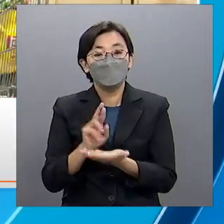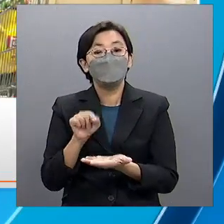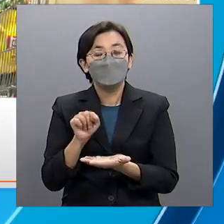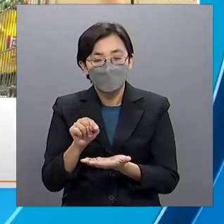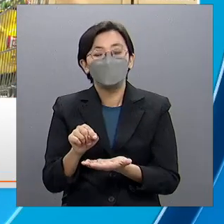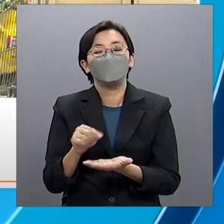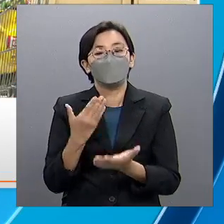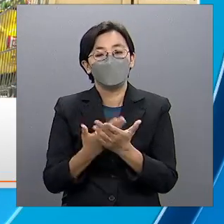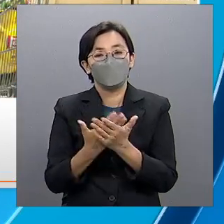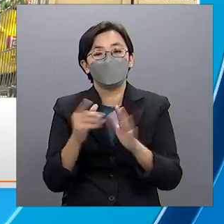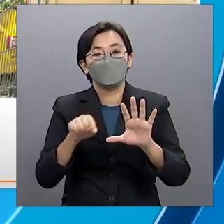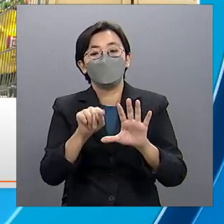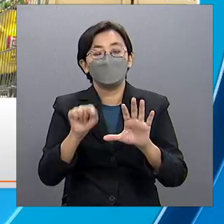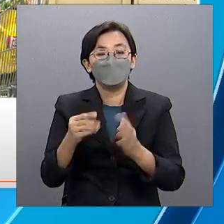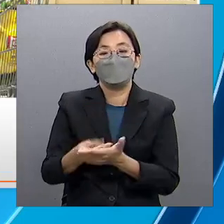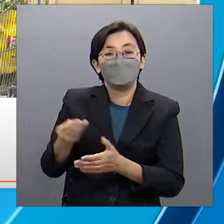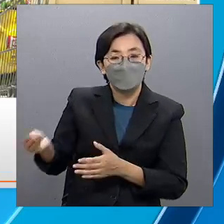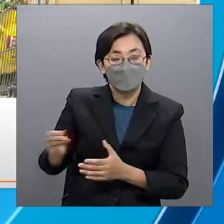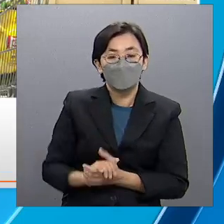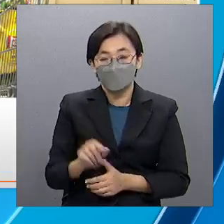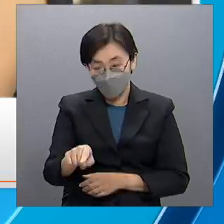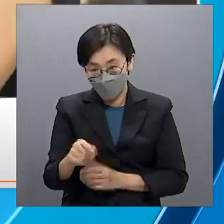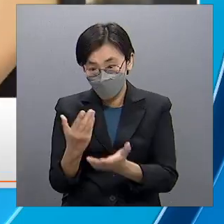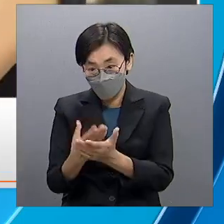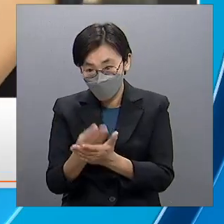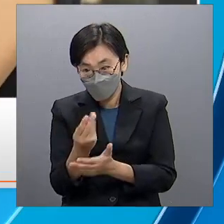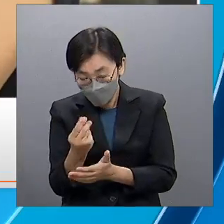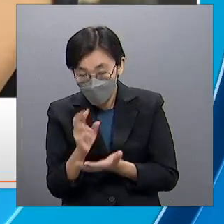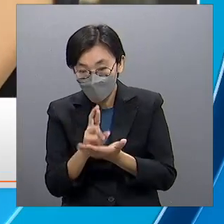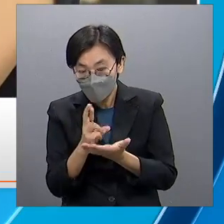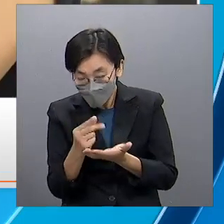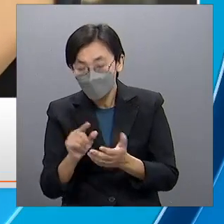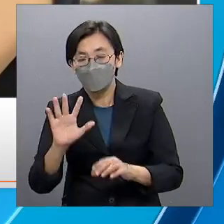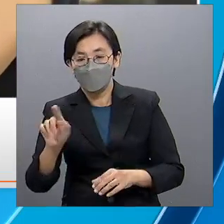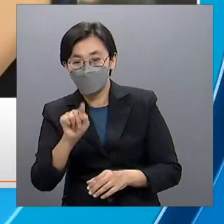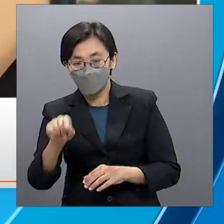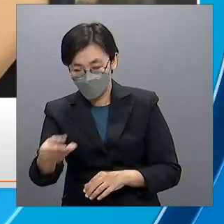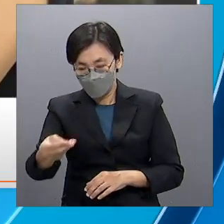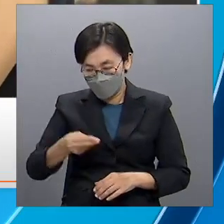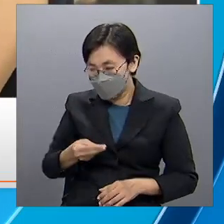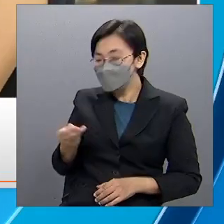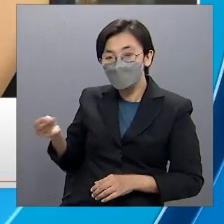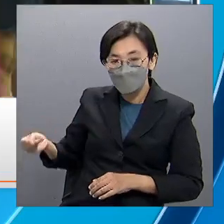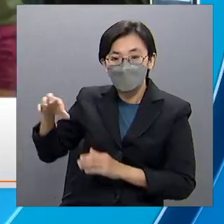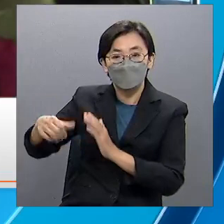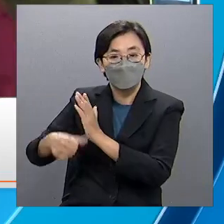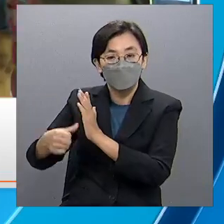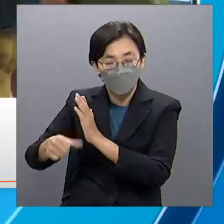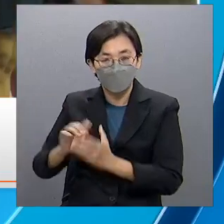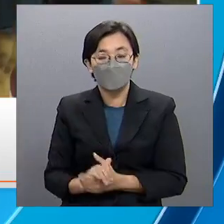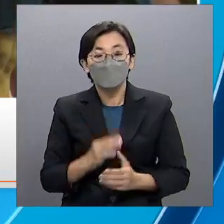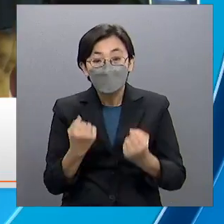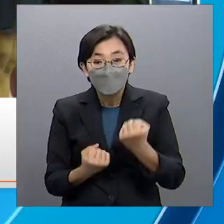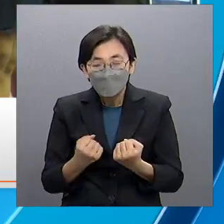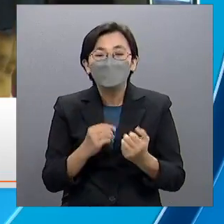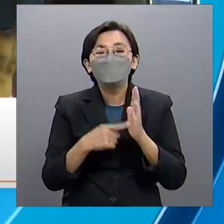คะเขาจะเรียกเก็บจากผู้ที่ได้รับรางวัลซึ่งมันจะต้องมีการส่งมอบรางวัลกันแล้วถึงจะหักหน้าที่จ่ายอะค่ะ เ